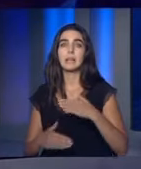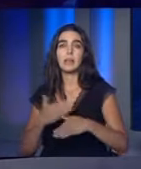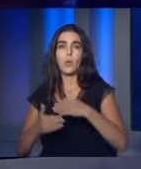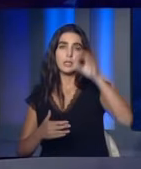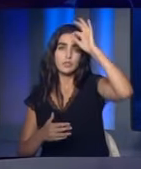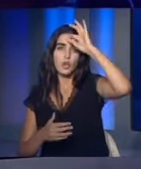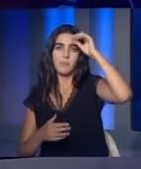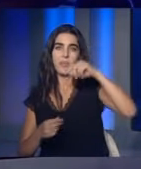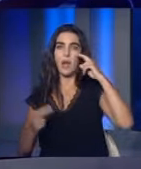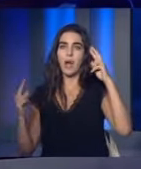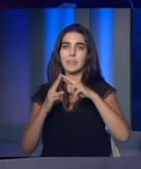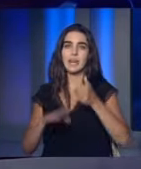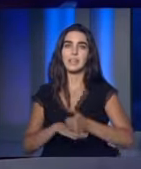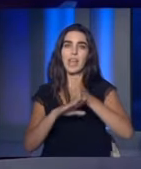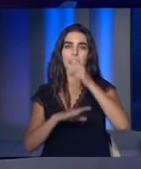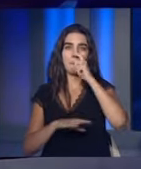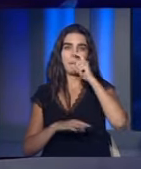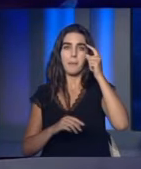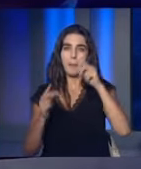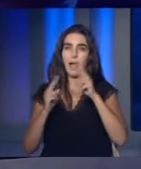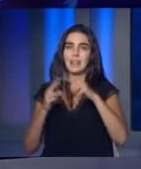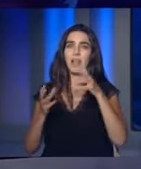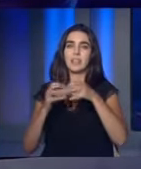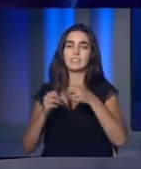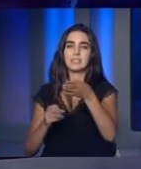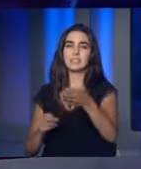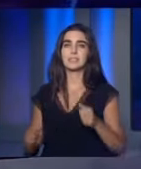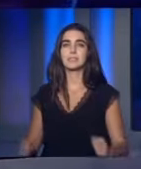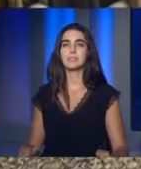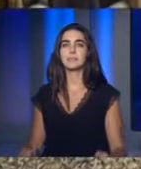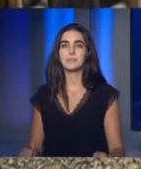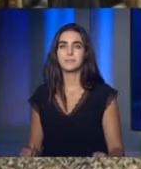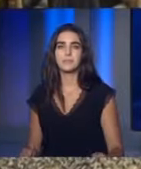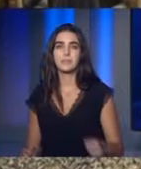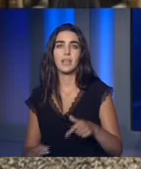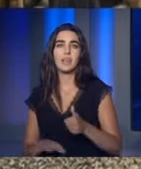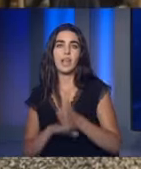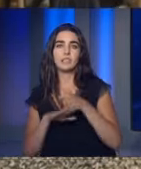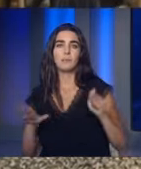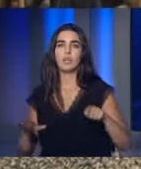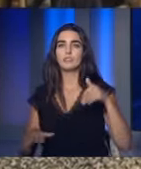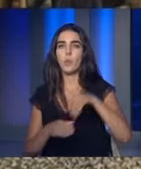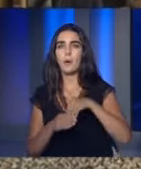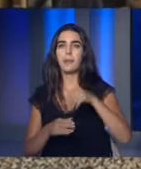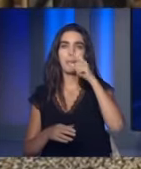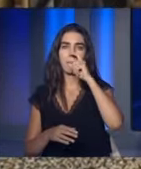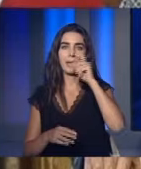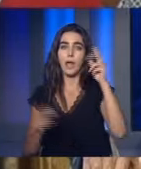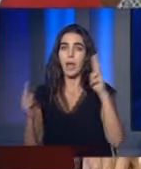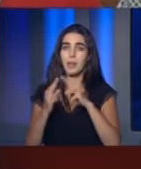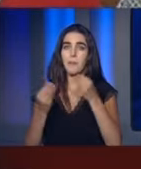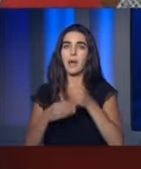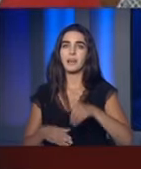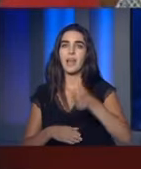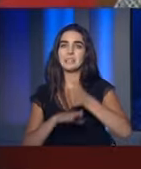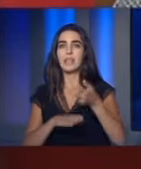التطورات في الجنوب حضرت في لقاءات الرئيس نبيه بري في عين التين. رئيس مجلس النواب نبيه بري التقى في مقر